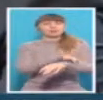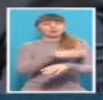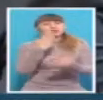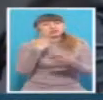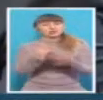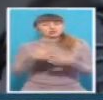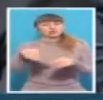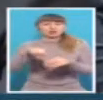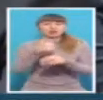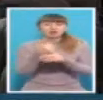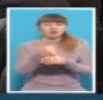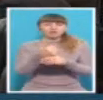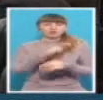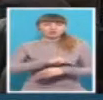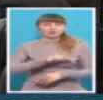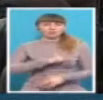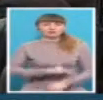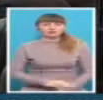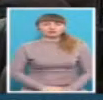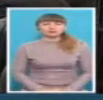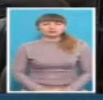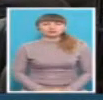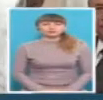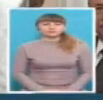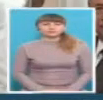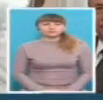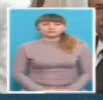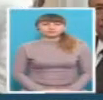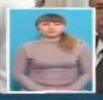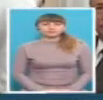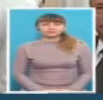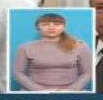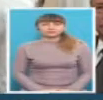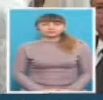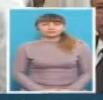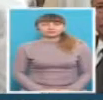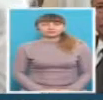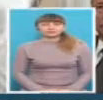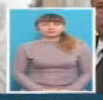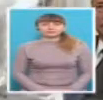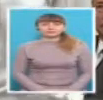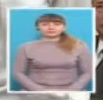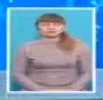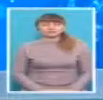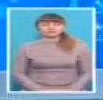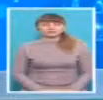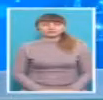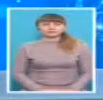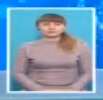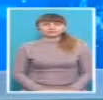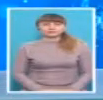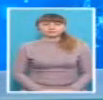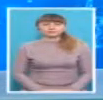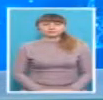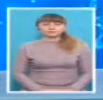қабілеттілігін артыруға мүмкіндік бермек. Инара Барсағбаева, Руслан Жабаев, Жаслан Сыздықов, Қостанай телеарнасы.